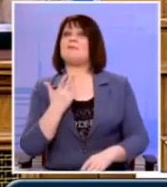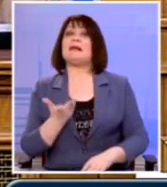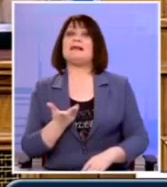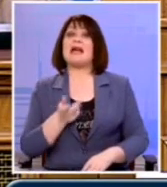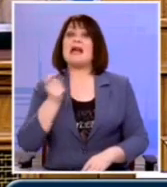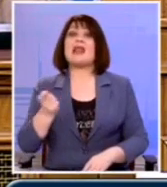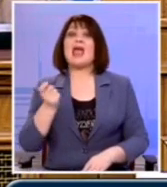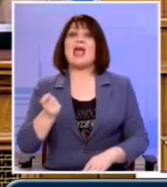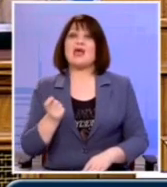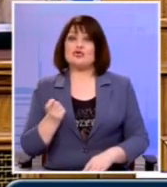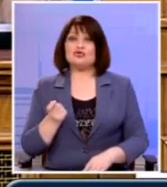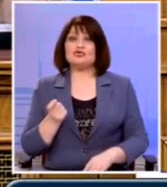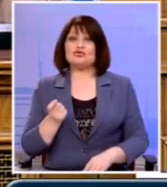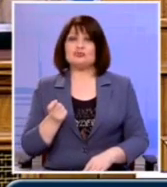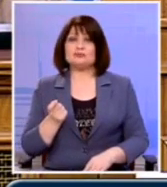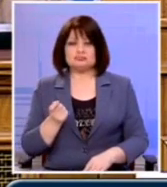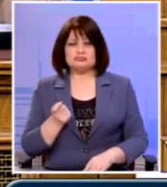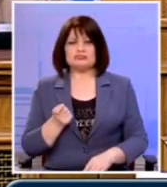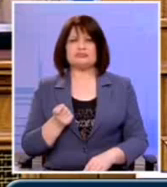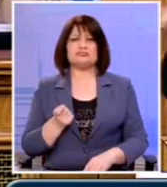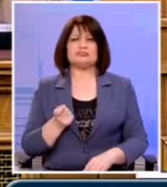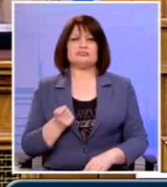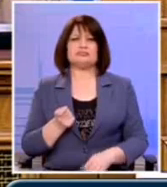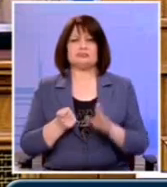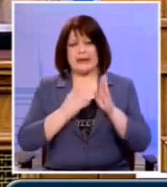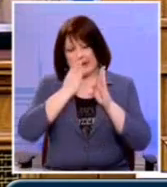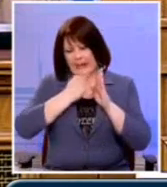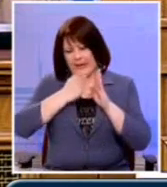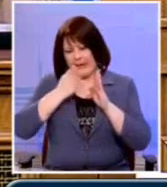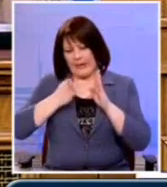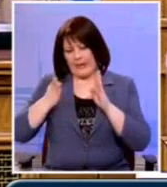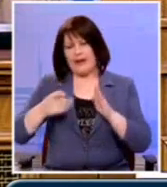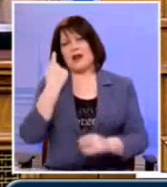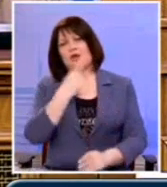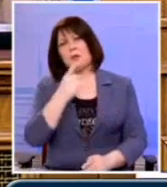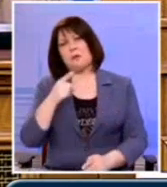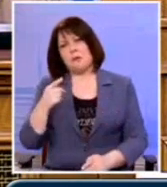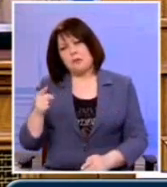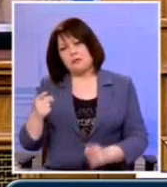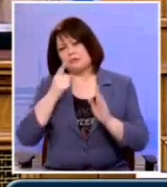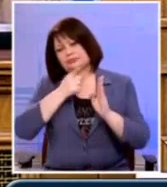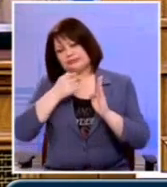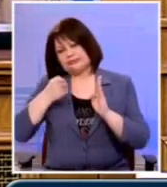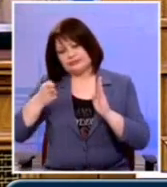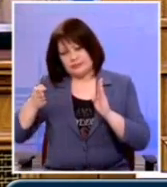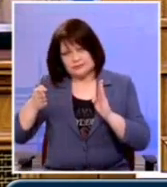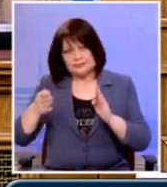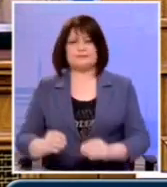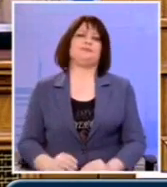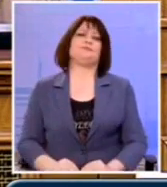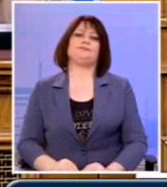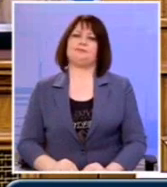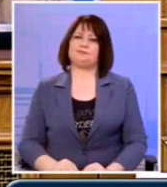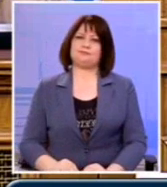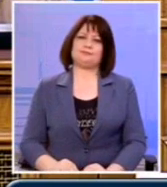χρέος κατακαιρματίζεται στα εξών συνετέθη σε πακετάκια, πακετάκια, 100 δολαρίων, 100 ευρώ από εδώ και από εκεί. Αυτά τα κομματάκια